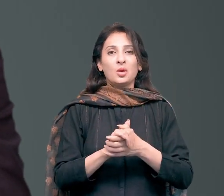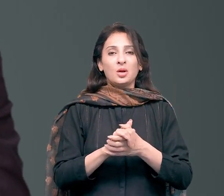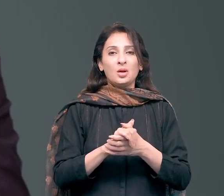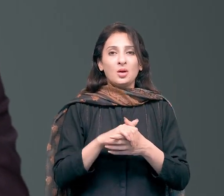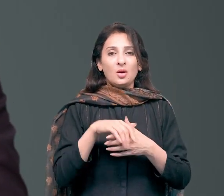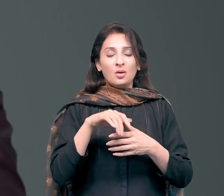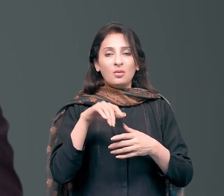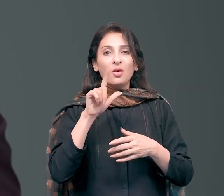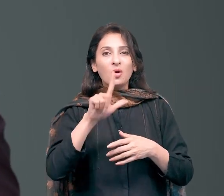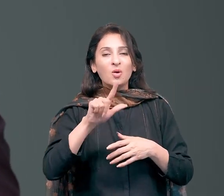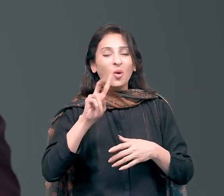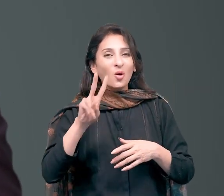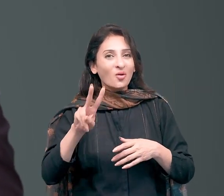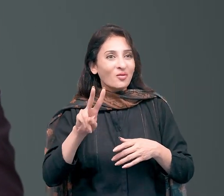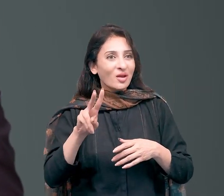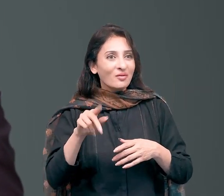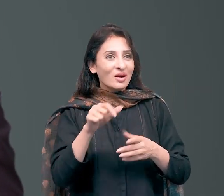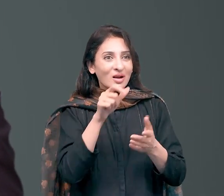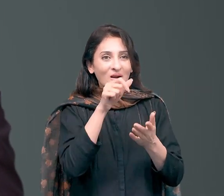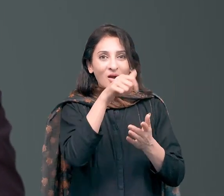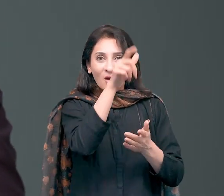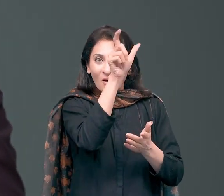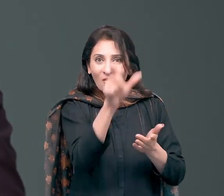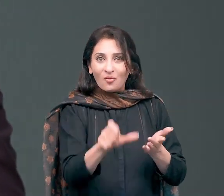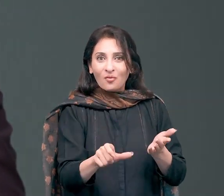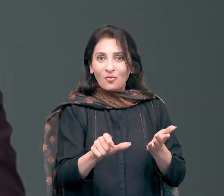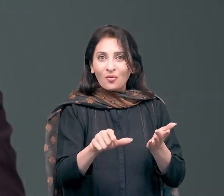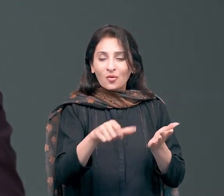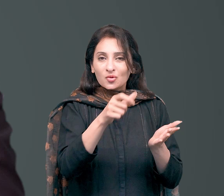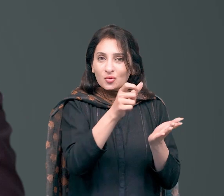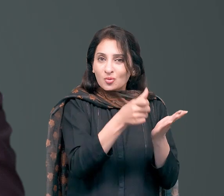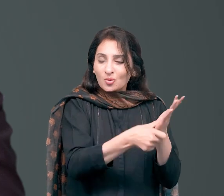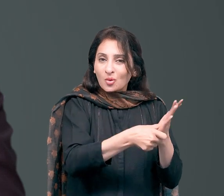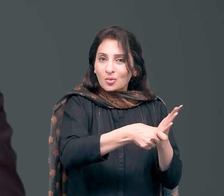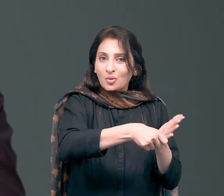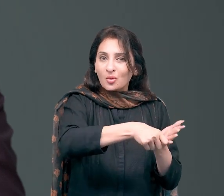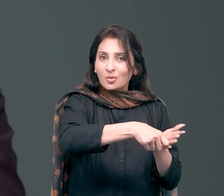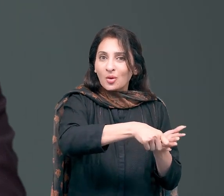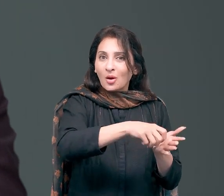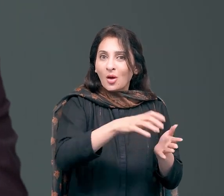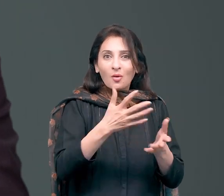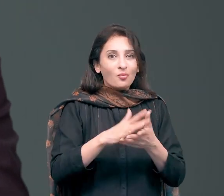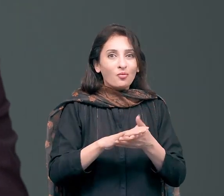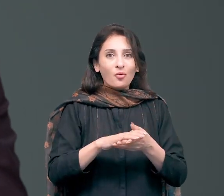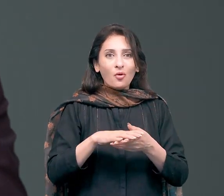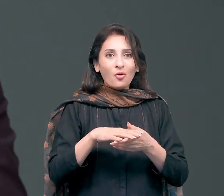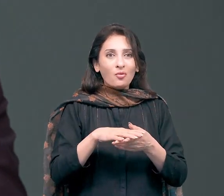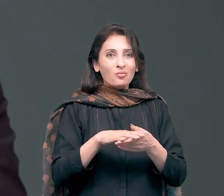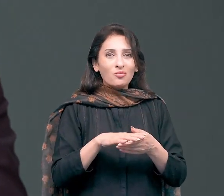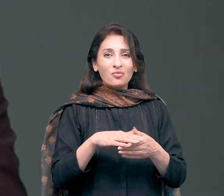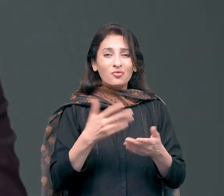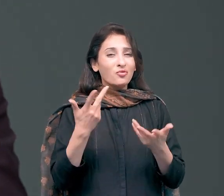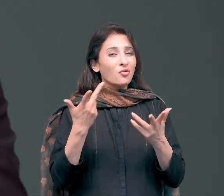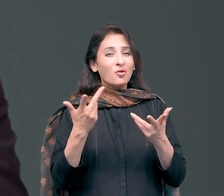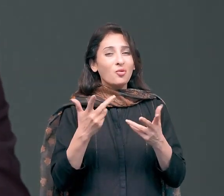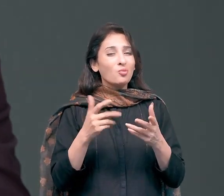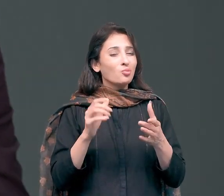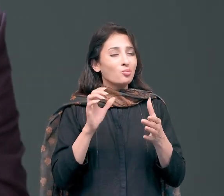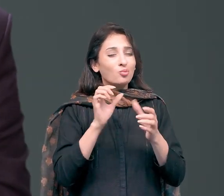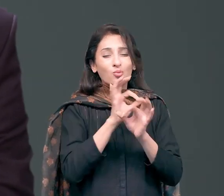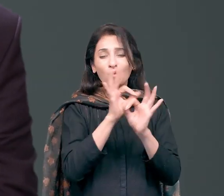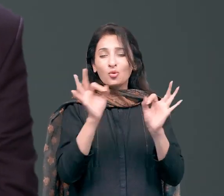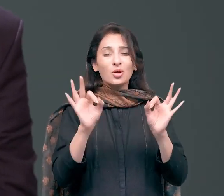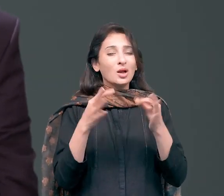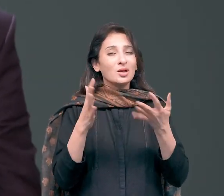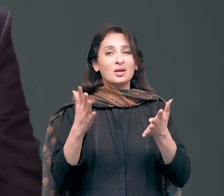ہی لارڈ ویول رکھ سکتے تھے، نہ ہی جو اس وقت لیبر پارٹی برسر اقتدار آ گئی تھی وہ